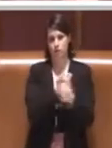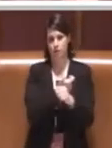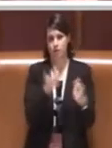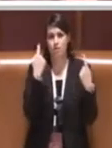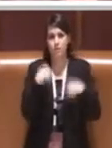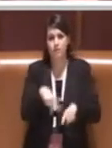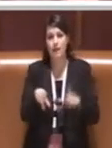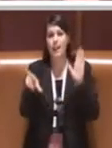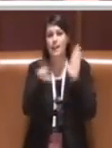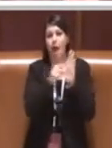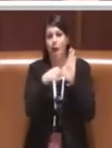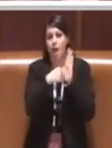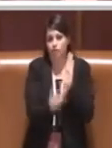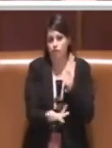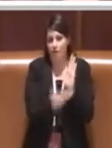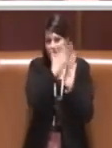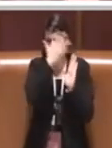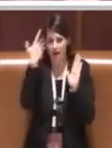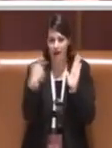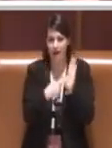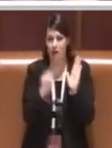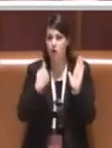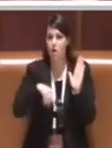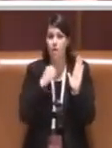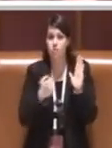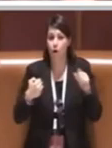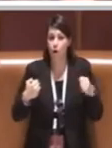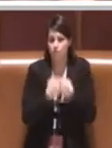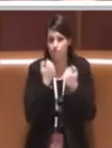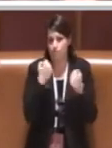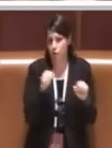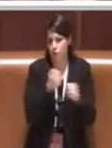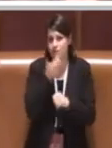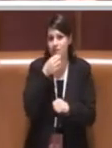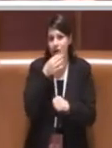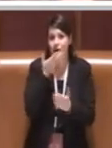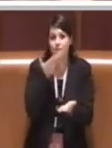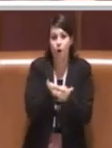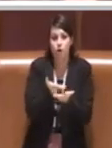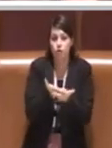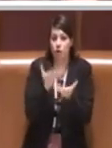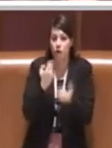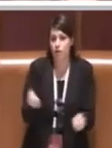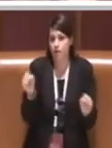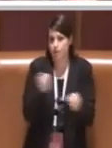Quindi per questo motivo non è proprio accoglibile la mozione.